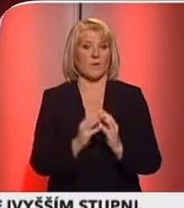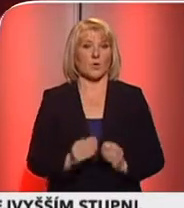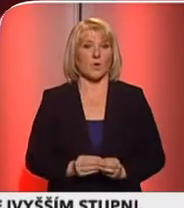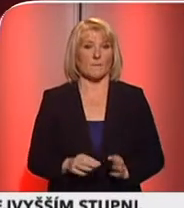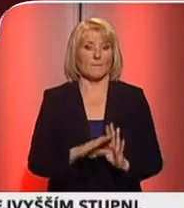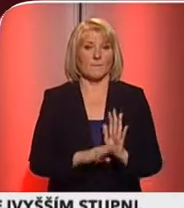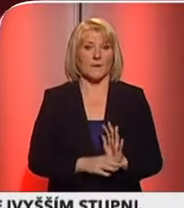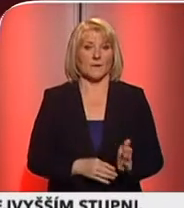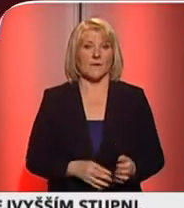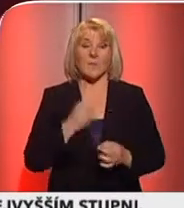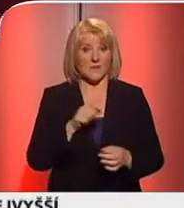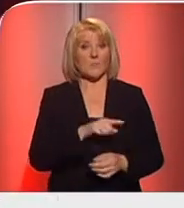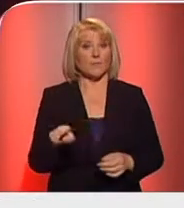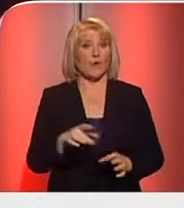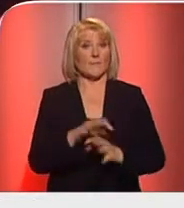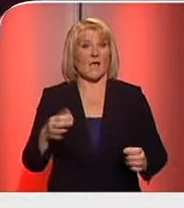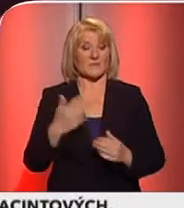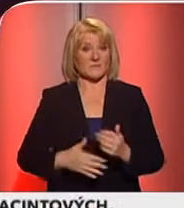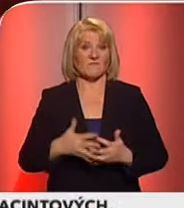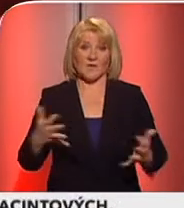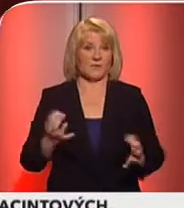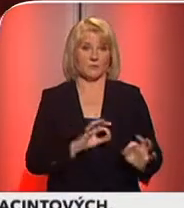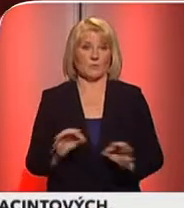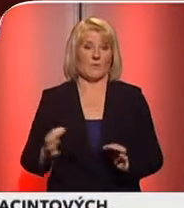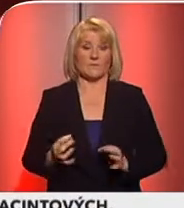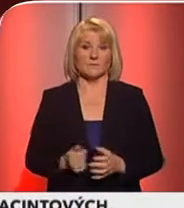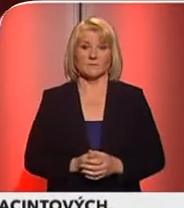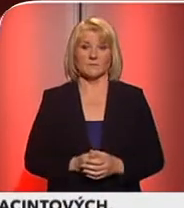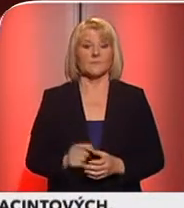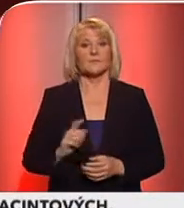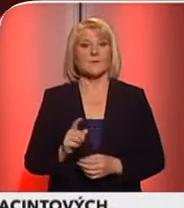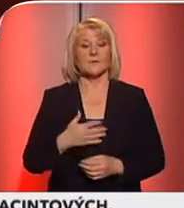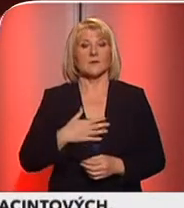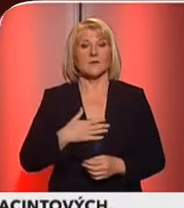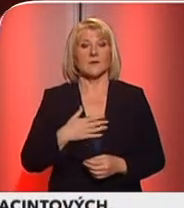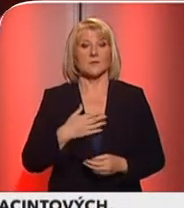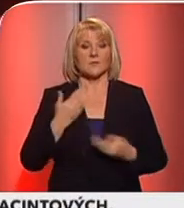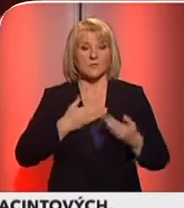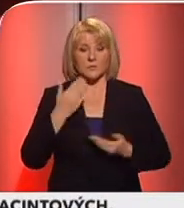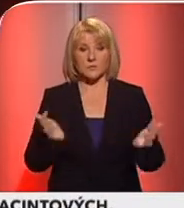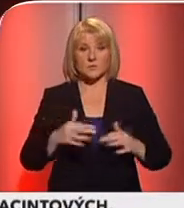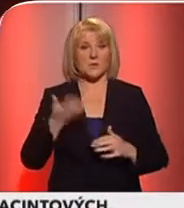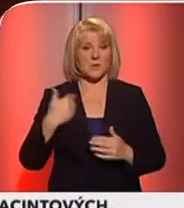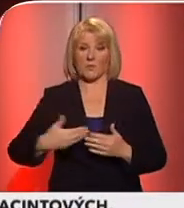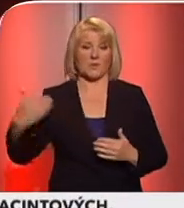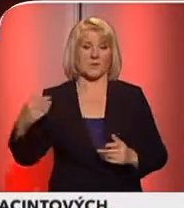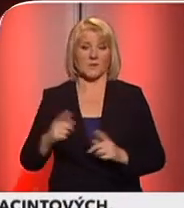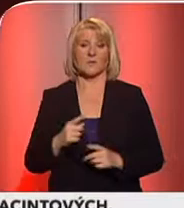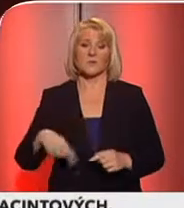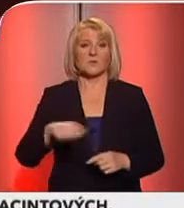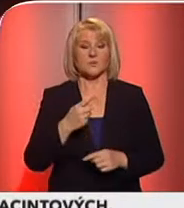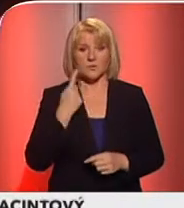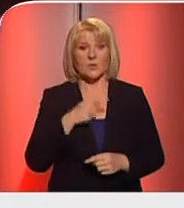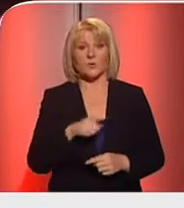zkuste mi říct, jestli do prázdnin něco velkého chystáte na podzim. My jsme řekli, náš sněm, který proběhl přednedávnem, tak řekl, že